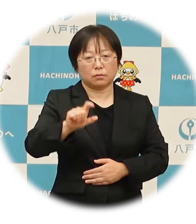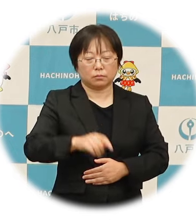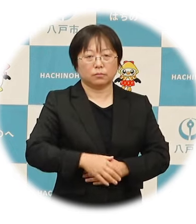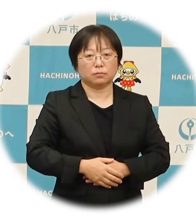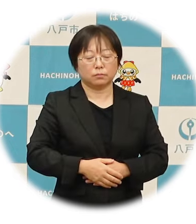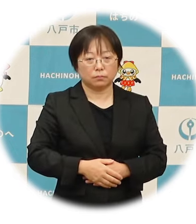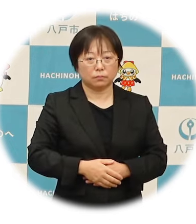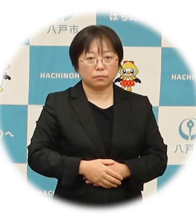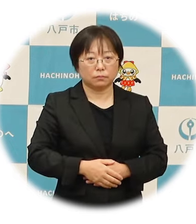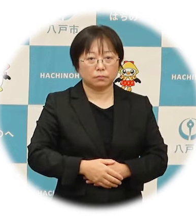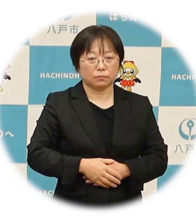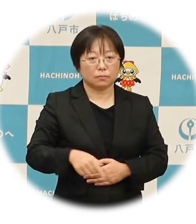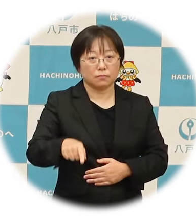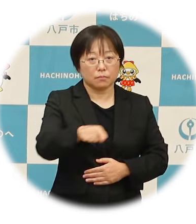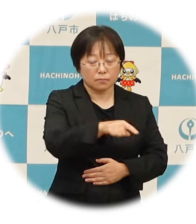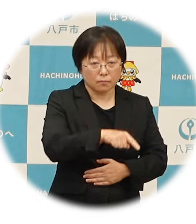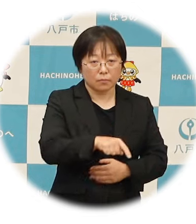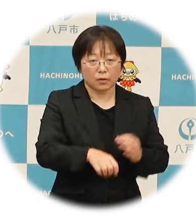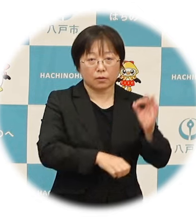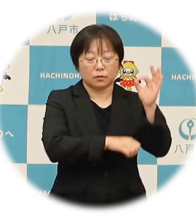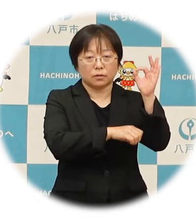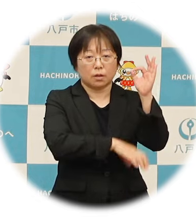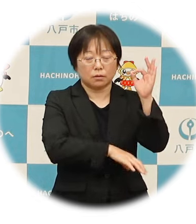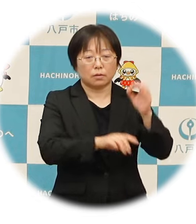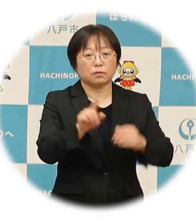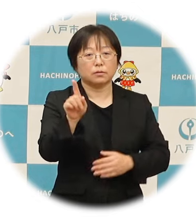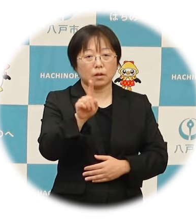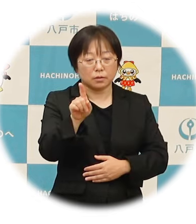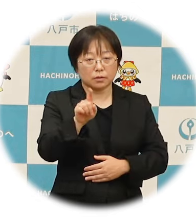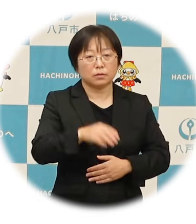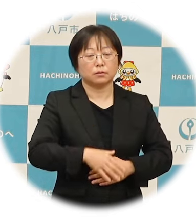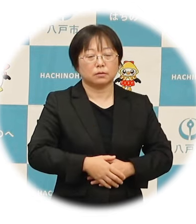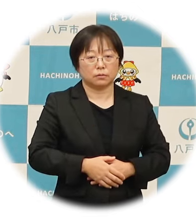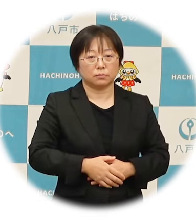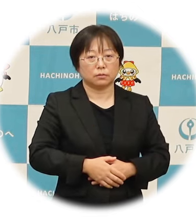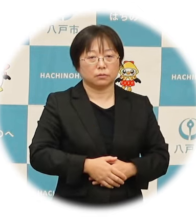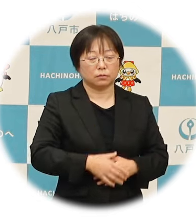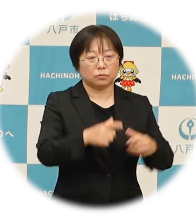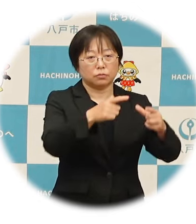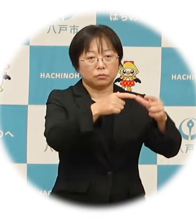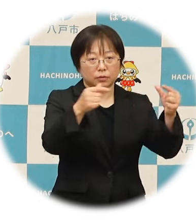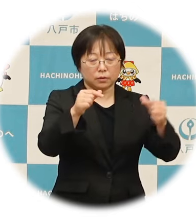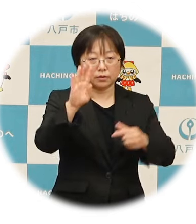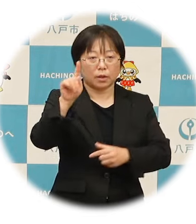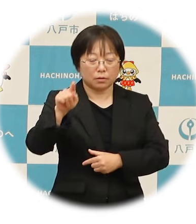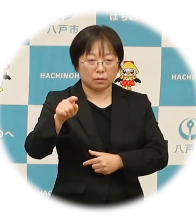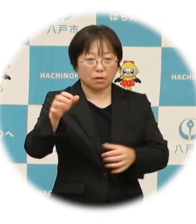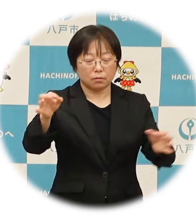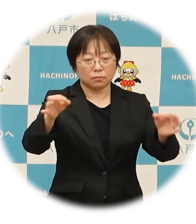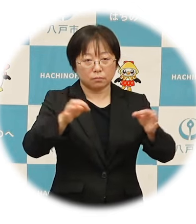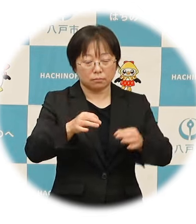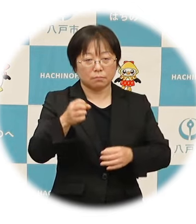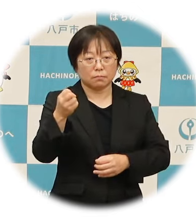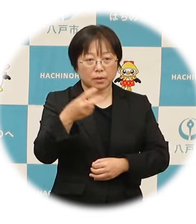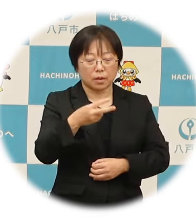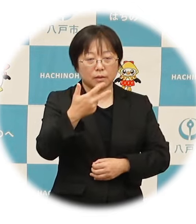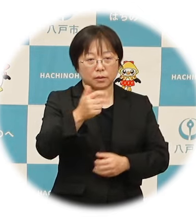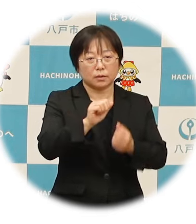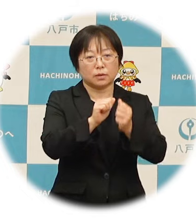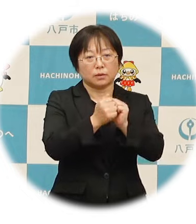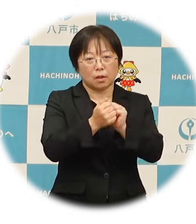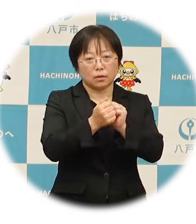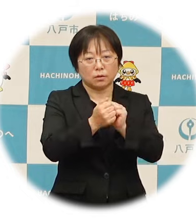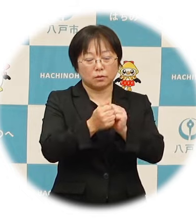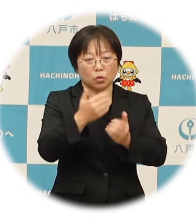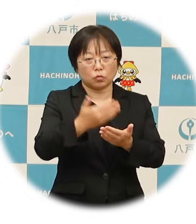ました。これに対応する補正財源の主なるものは、国権支出金、支債および